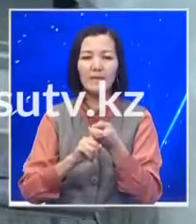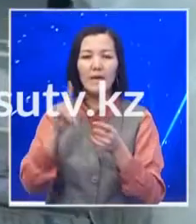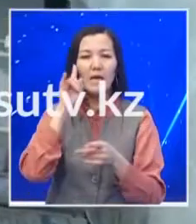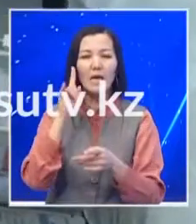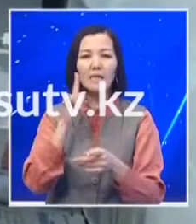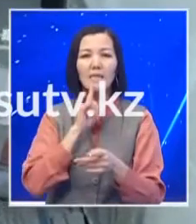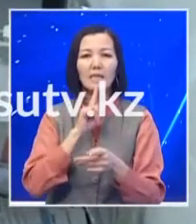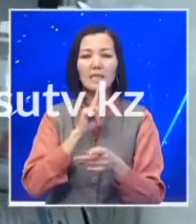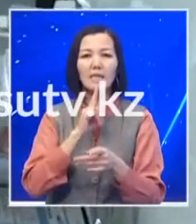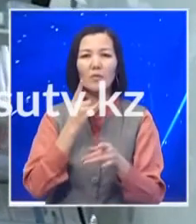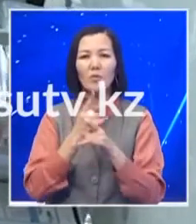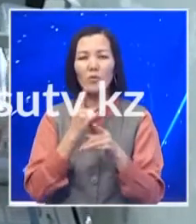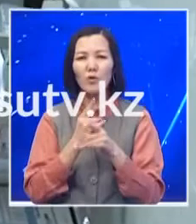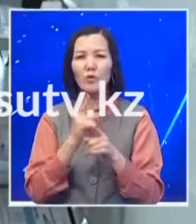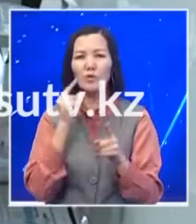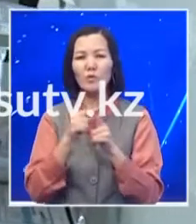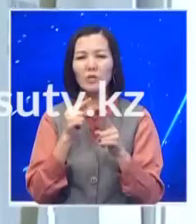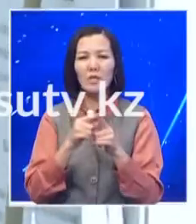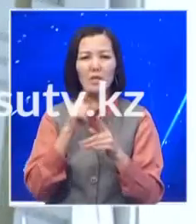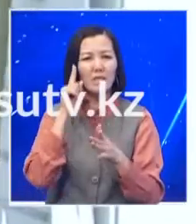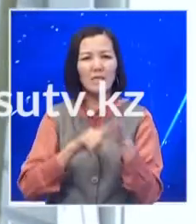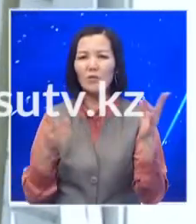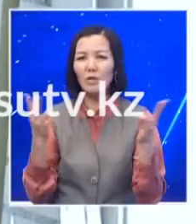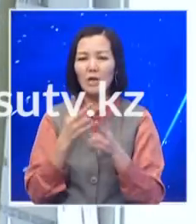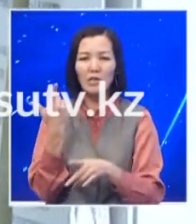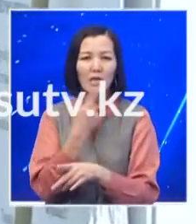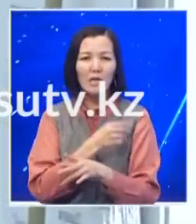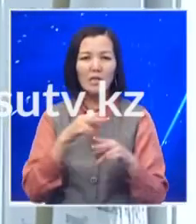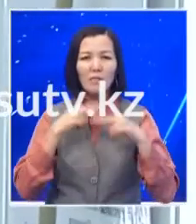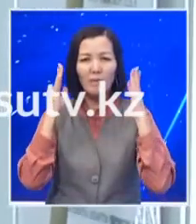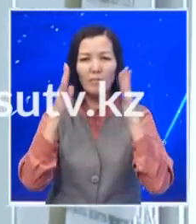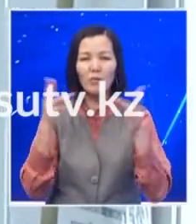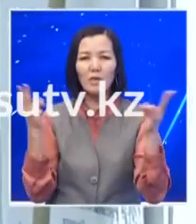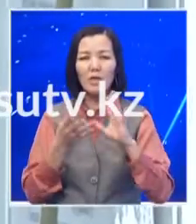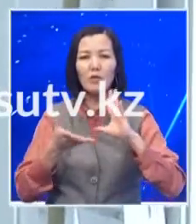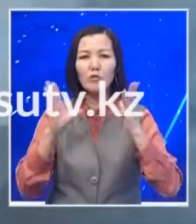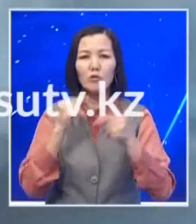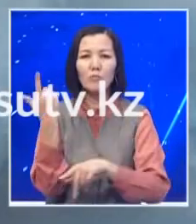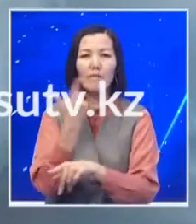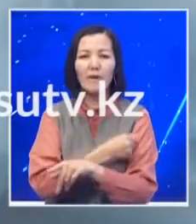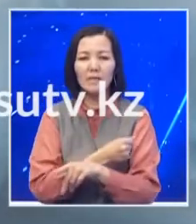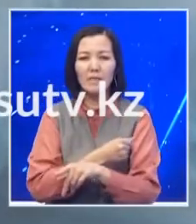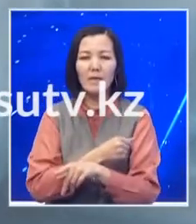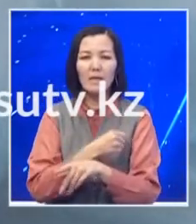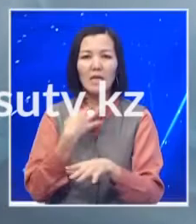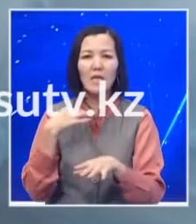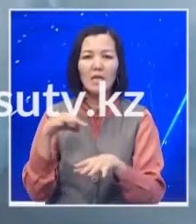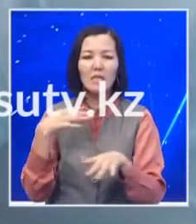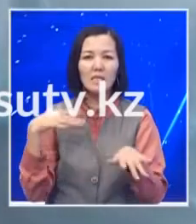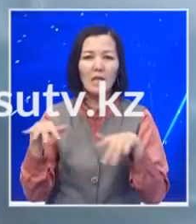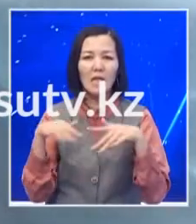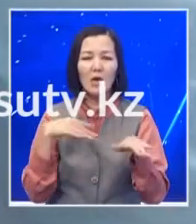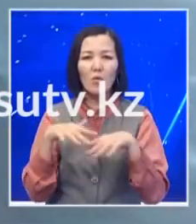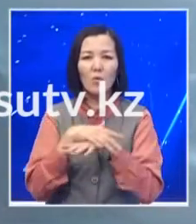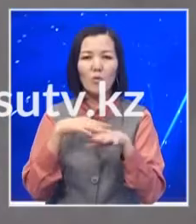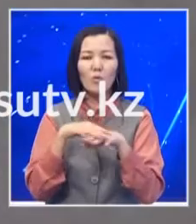азаматтарын алып қашпа сөздерге сенбей, егуге ерекше мән беруге шақырды. Тұжырымынша, вакциналау үрдісі мардымсыз. Салдарынан ұлт